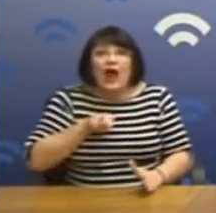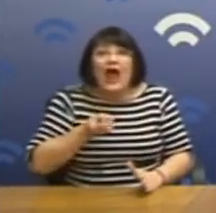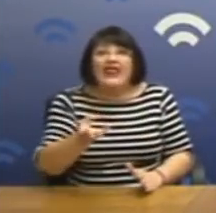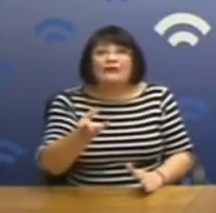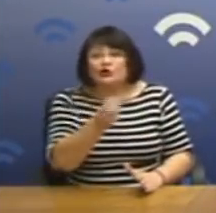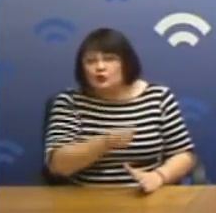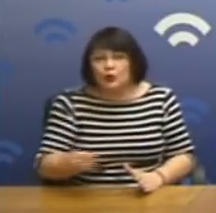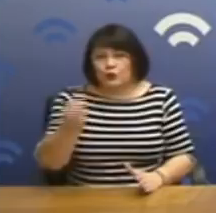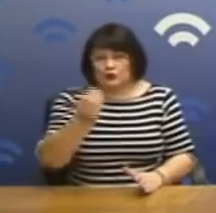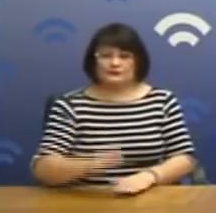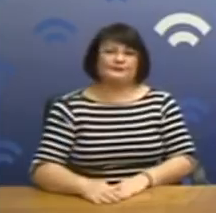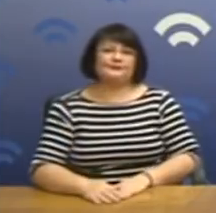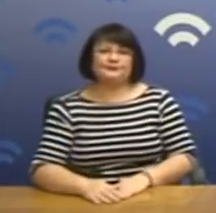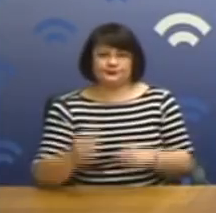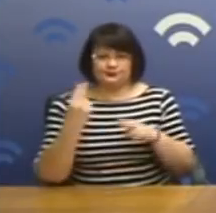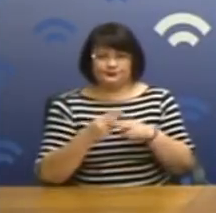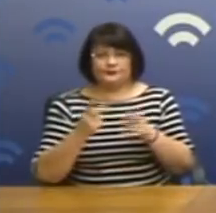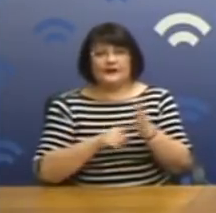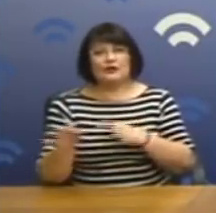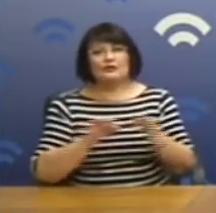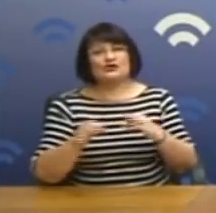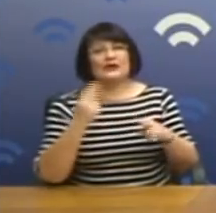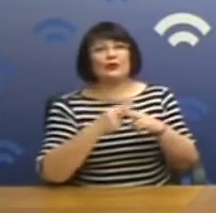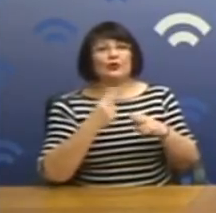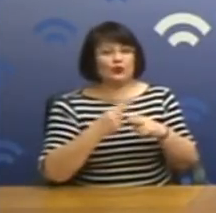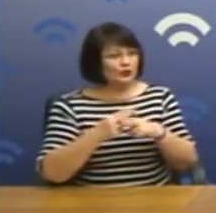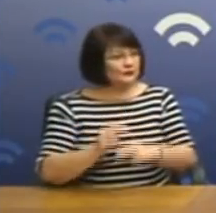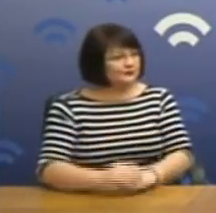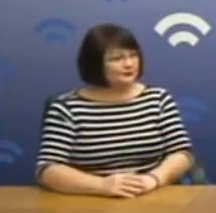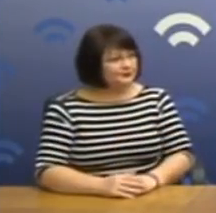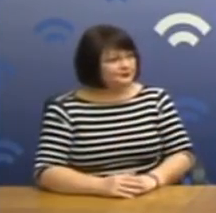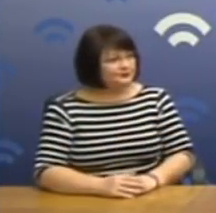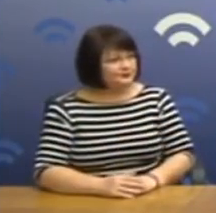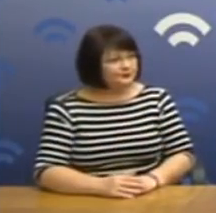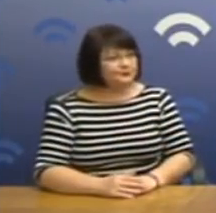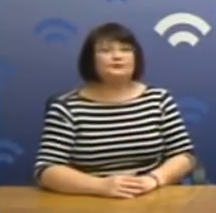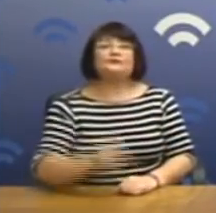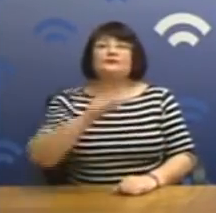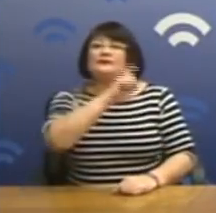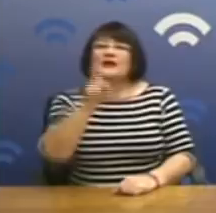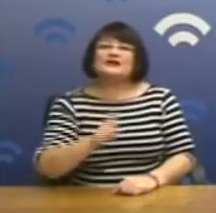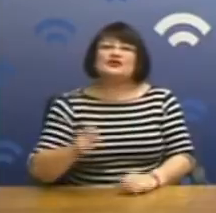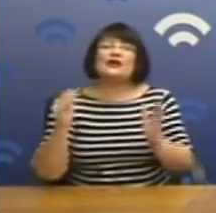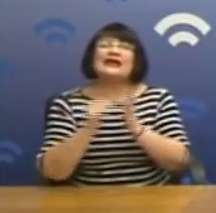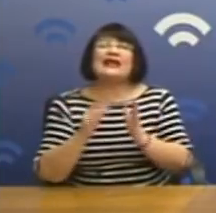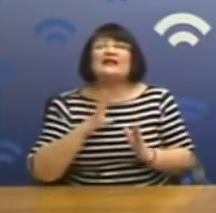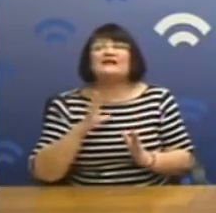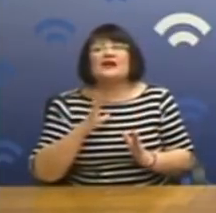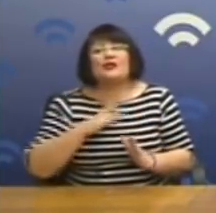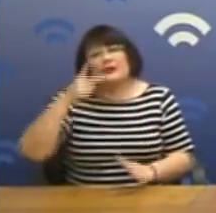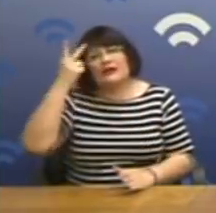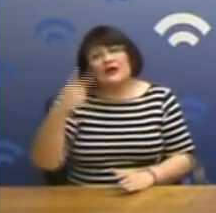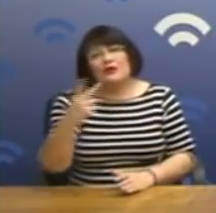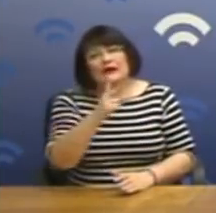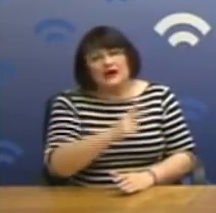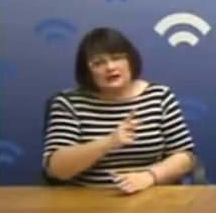Ένα τόσο σημαντικό και μεγάλο νομοθέτημα, με επιπτώσεις στη ζωή και τα δικαιώματα χιλιάδων ανθρώπων